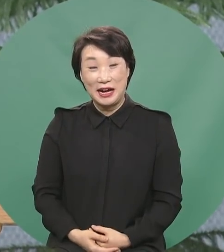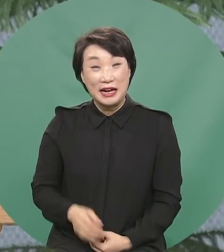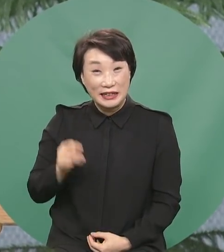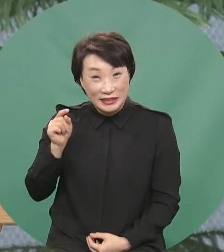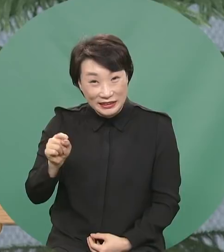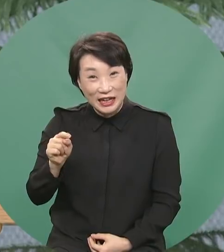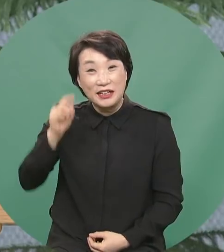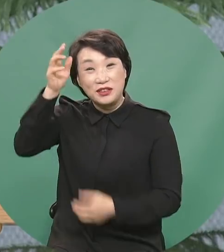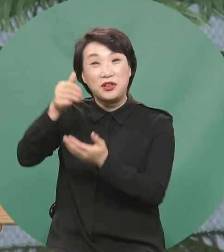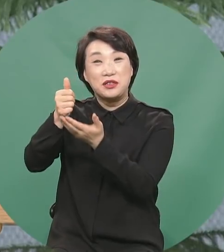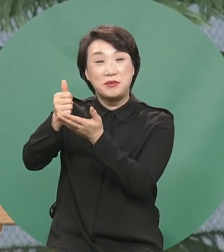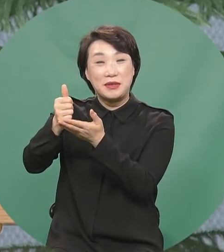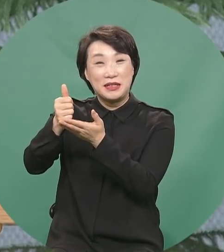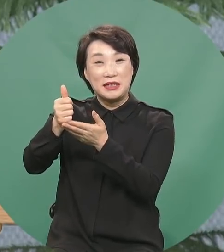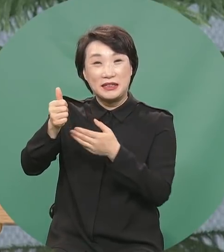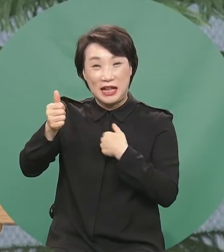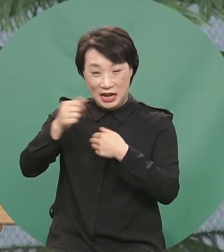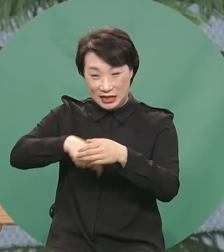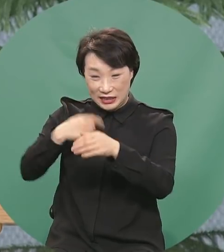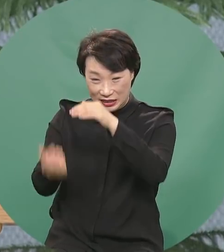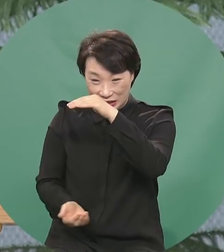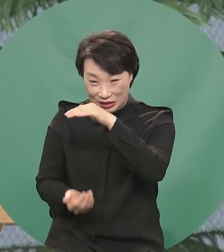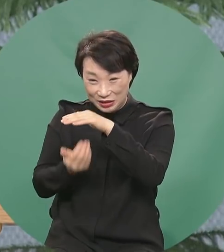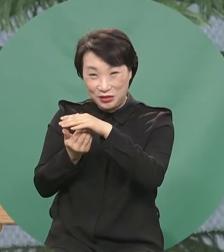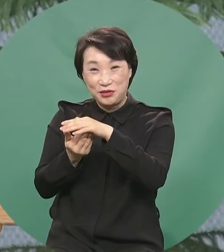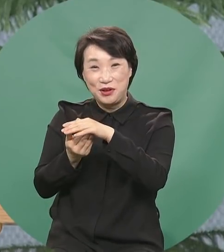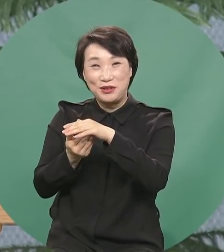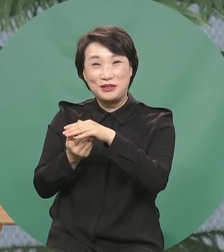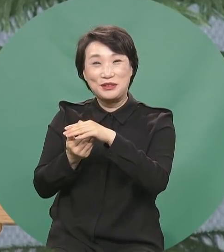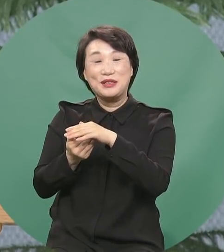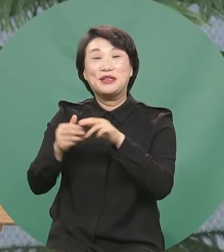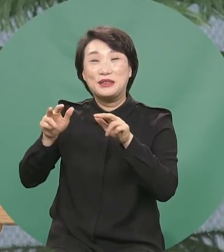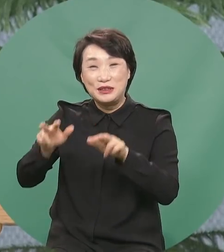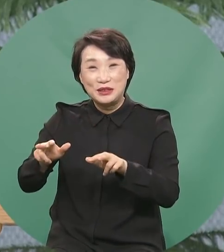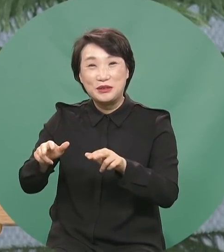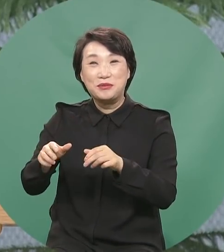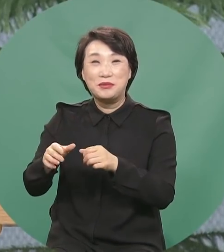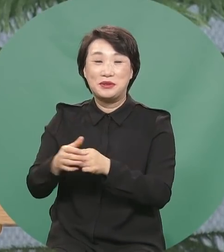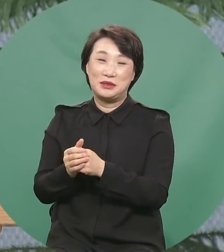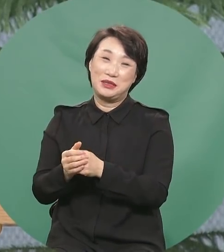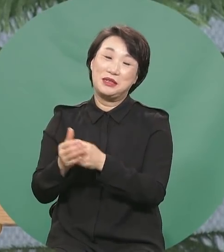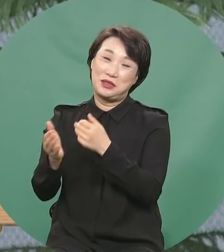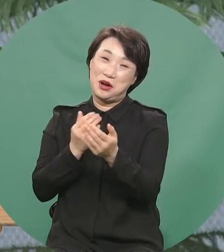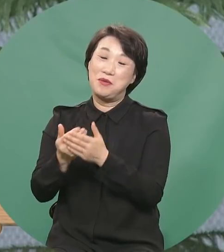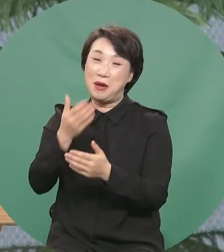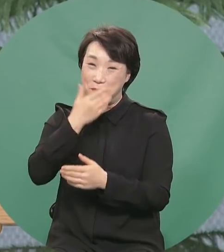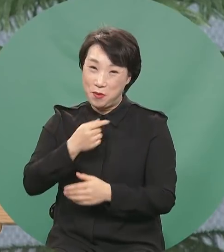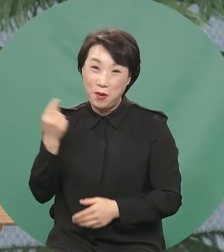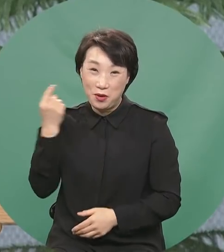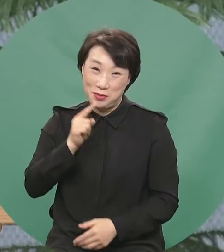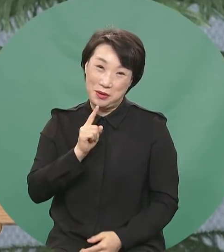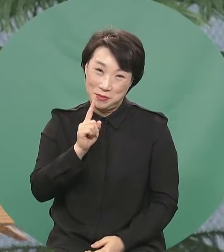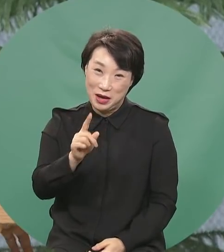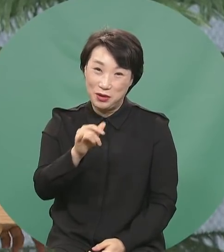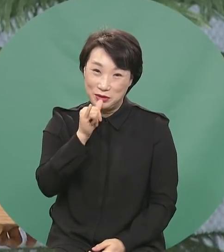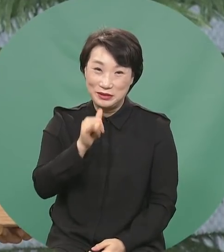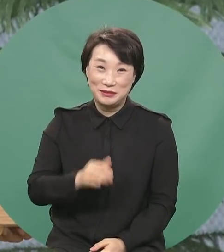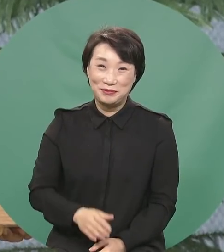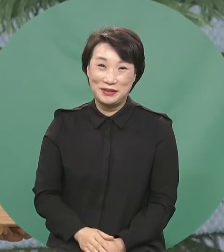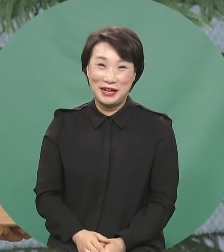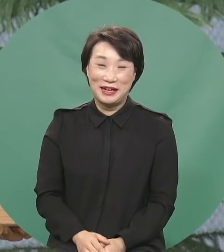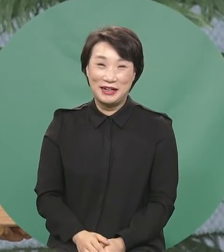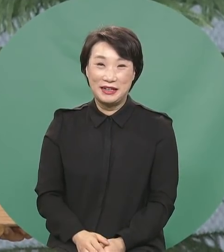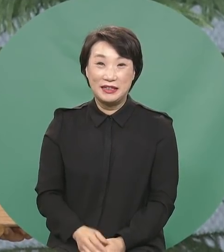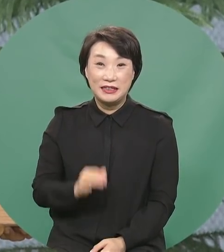이것이 성령으로 되게 이루어지는 현재성이 넘치는 경험의 복음입니다.